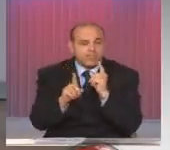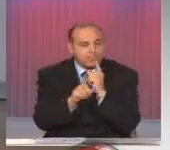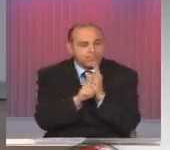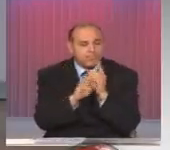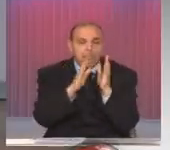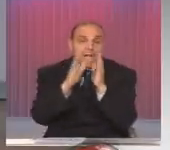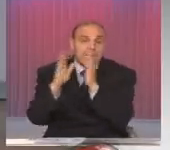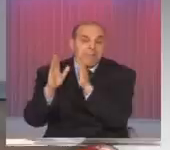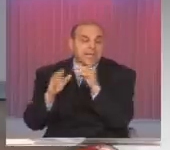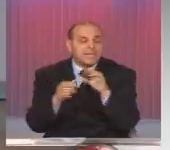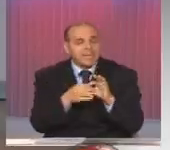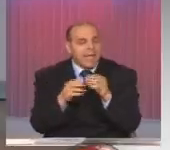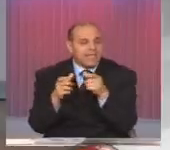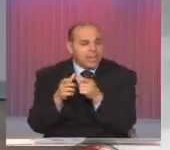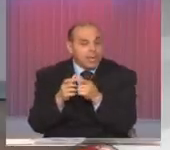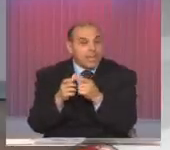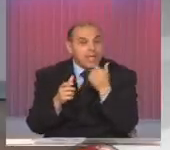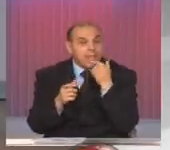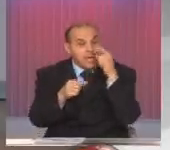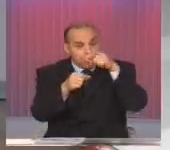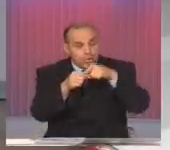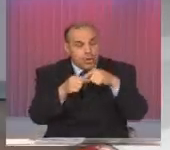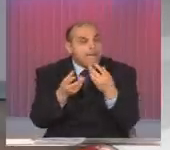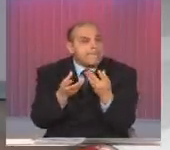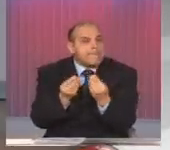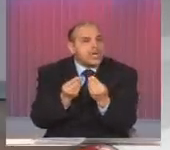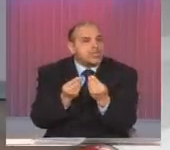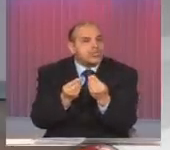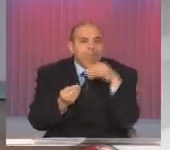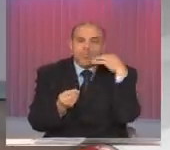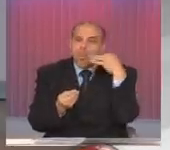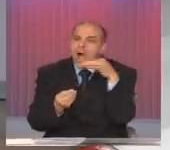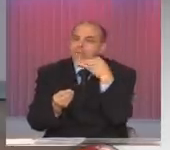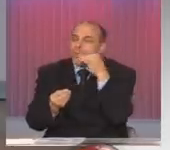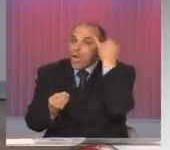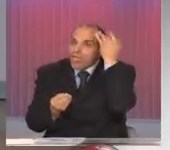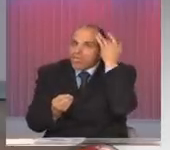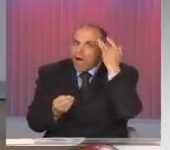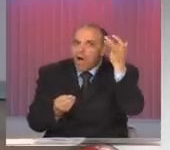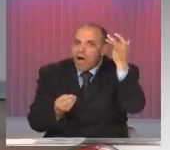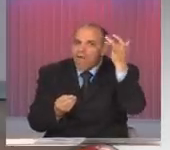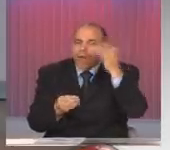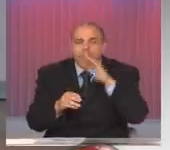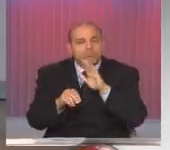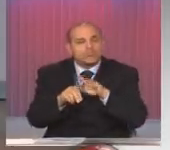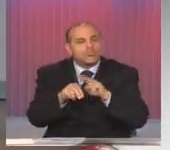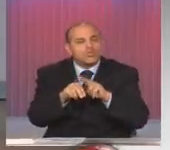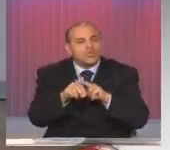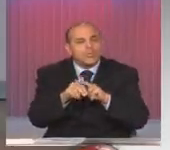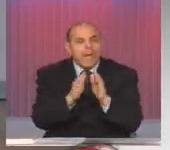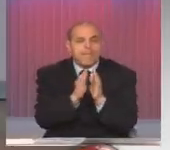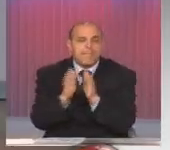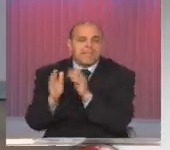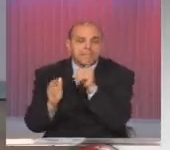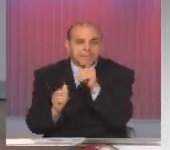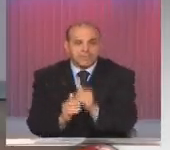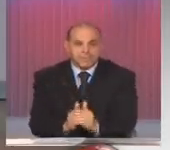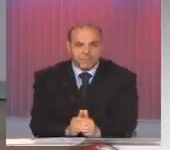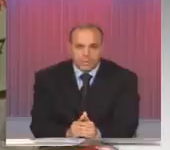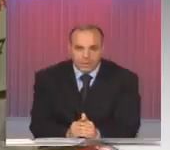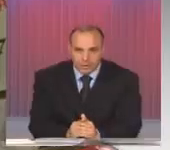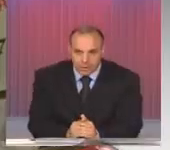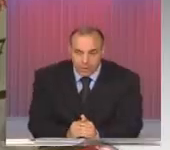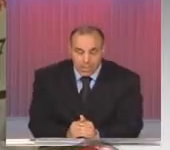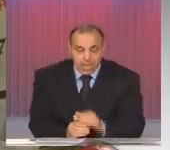بالمكتبات العمومية، وذلك بمشاركة عدد من المحاضرين والمثقفين وأمناء المكتبات العمومية.